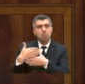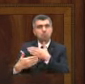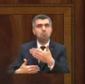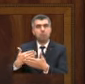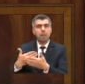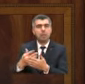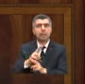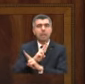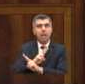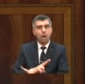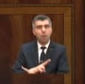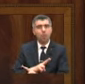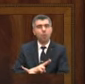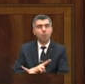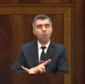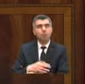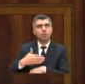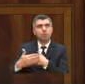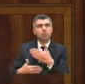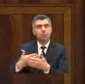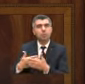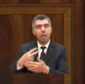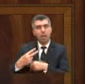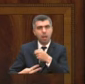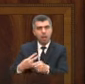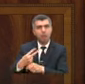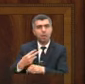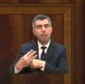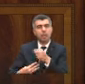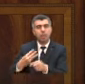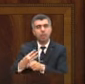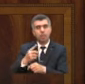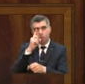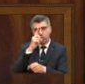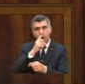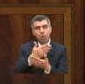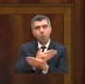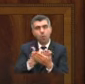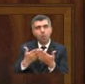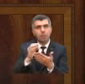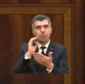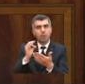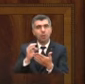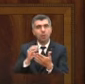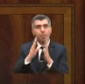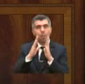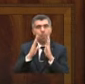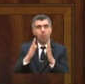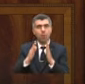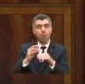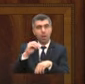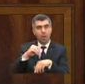نجيو للتقاعد ديالهم في بعد سنتين او ثلاث سنوات. نسال الله سبحانه وتعالى ان يوفقنا لما فيه الخير، وابارك لكم مره اخرى